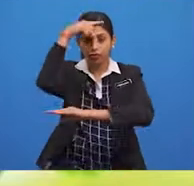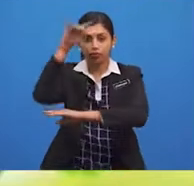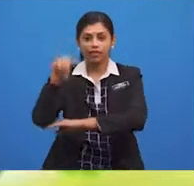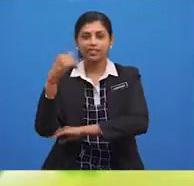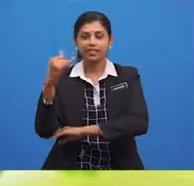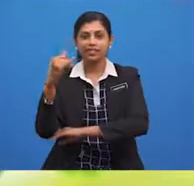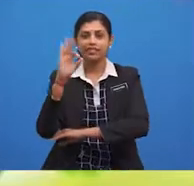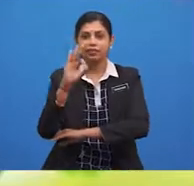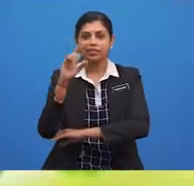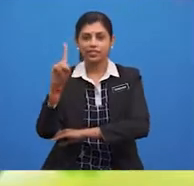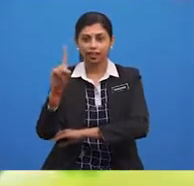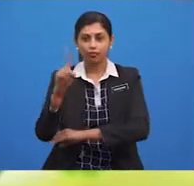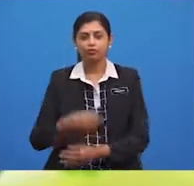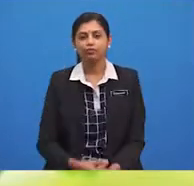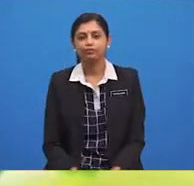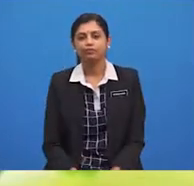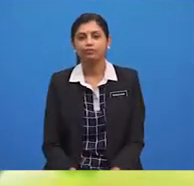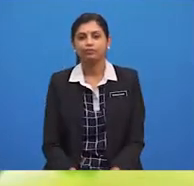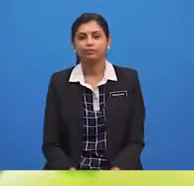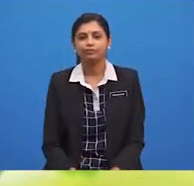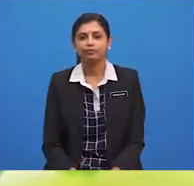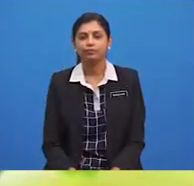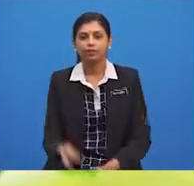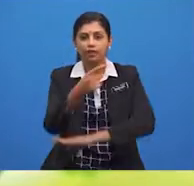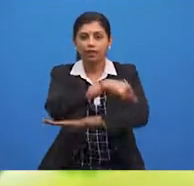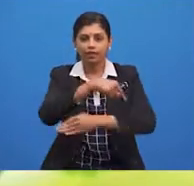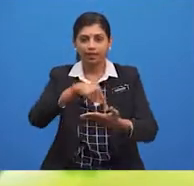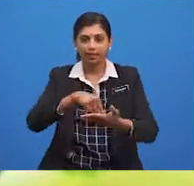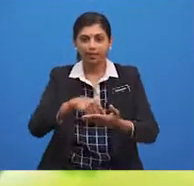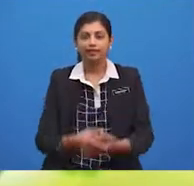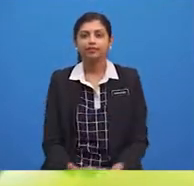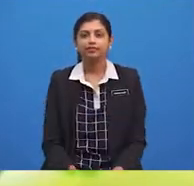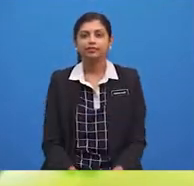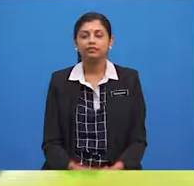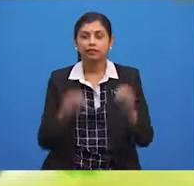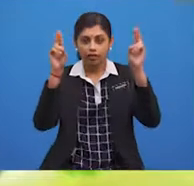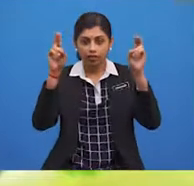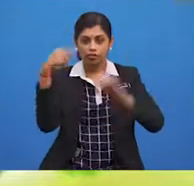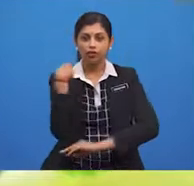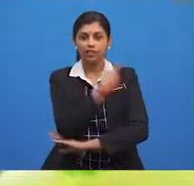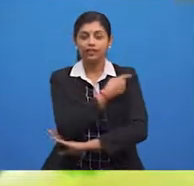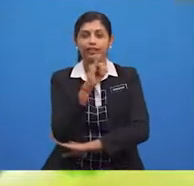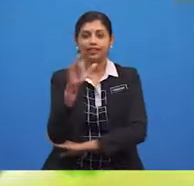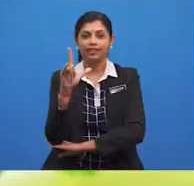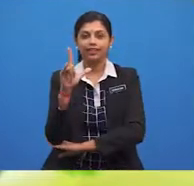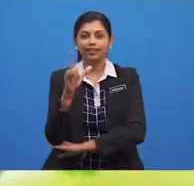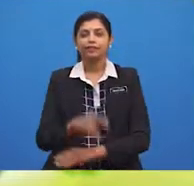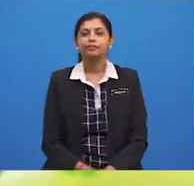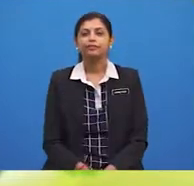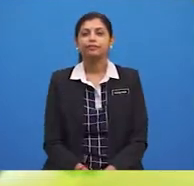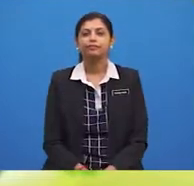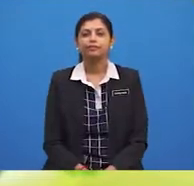Putrajaya Prisin 91. Pada hari ini, tajuk kita ialah kepelbagaian